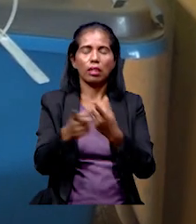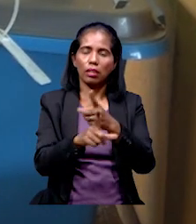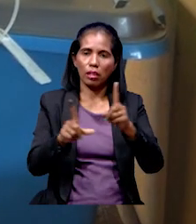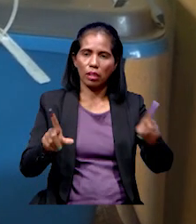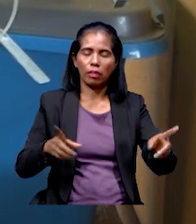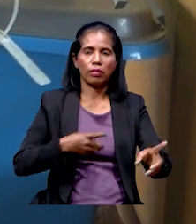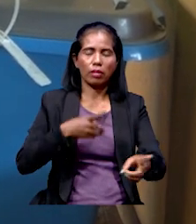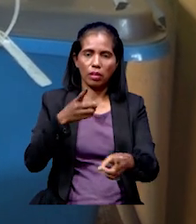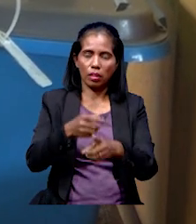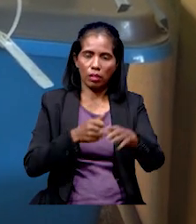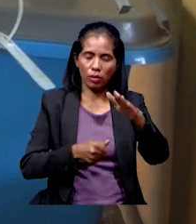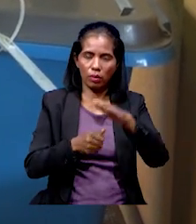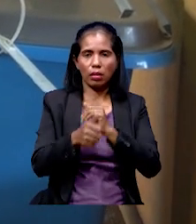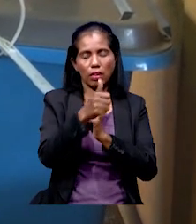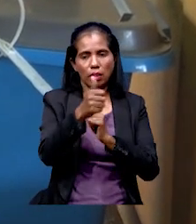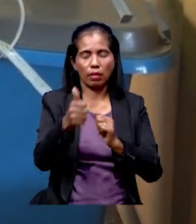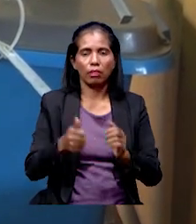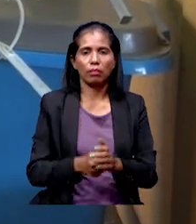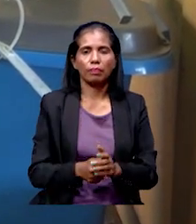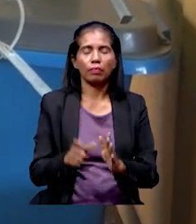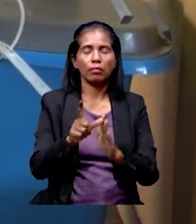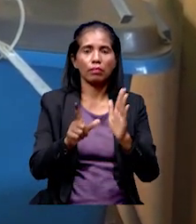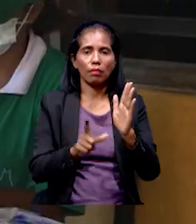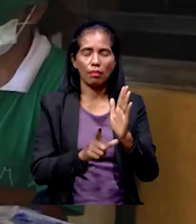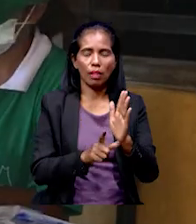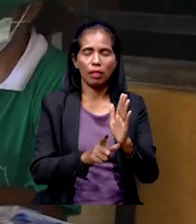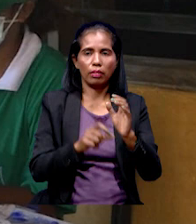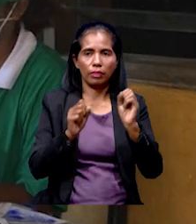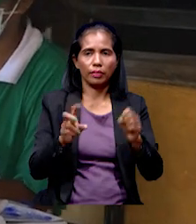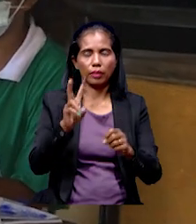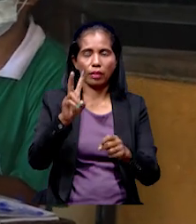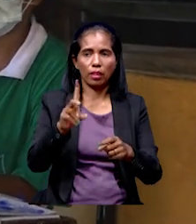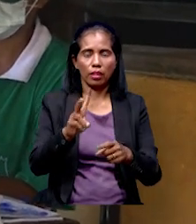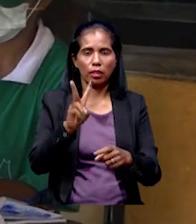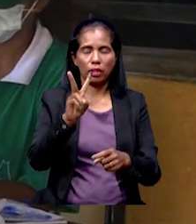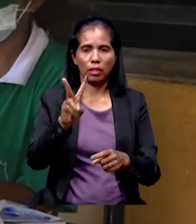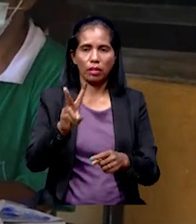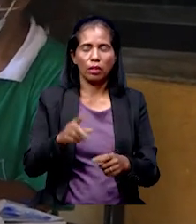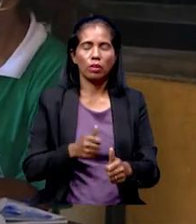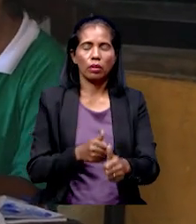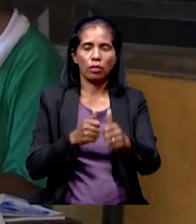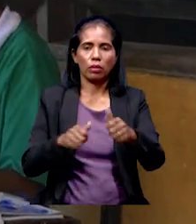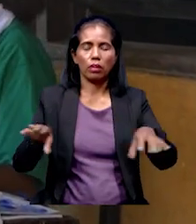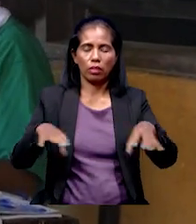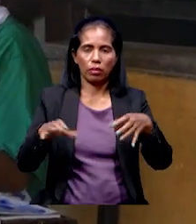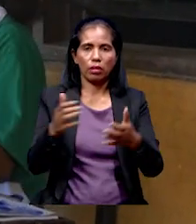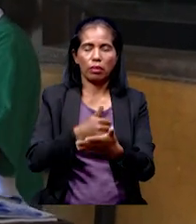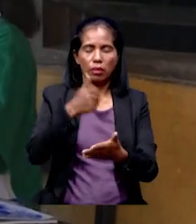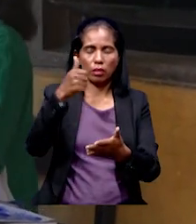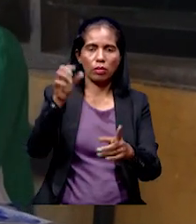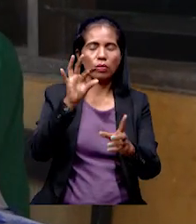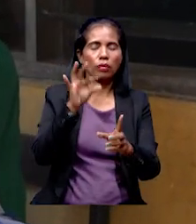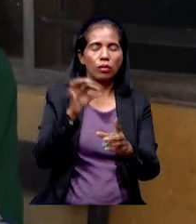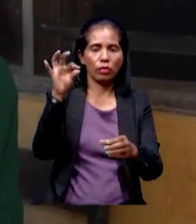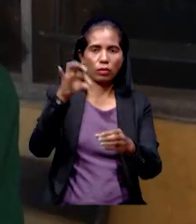direito secreto no ide-idak. Alinea daruak, eleição presidente republika niang, banati sistema manang ho voto barak liu, ho